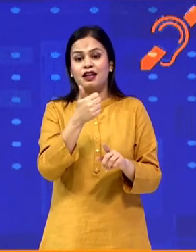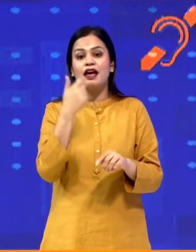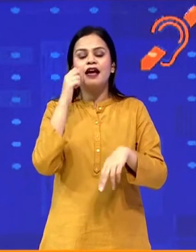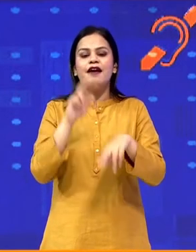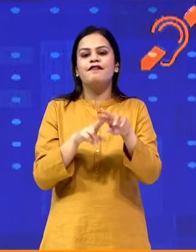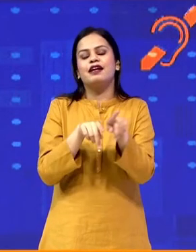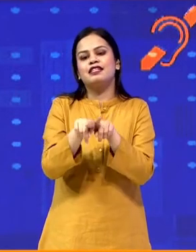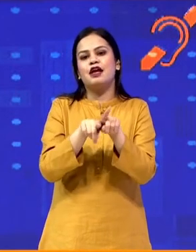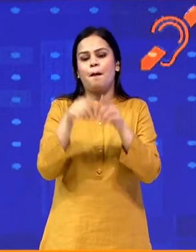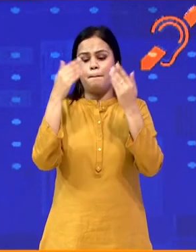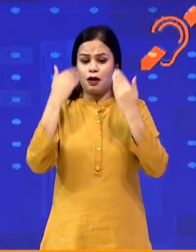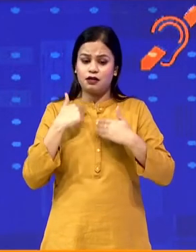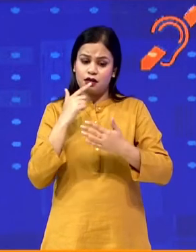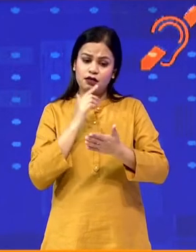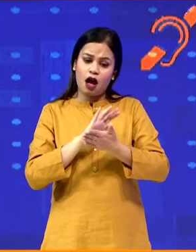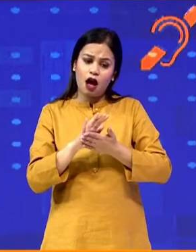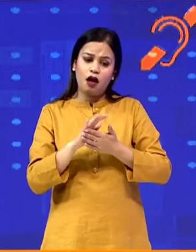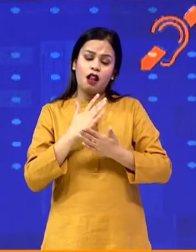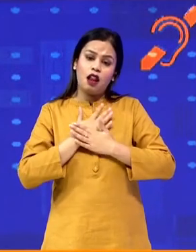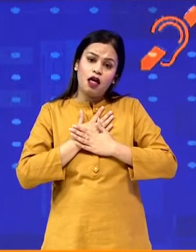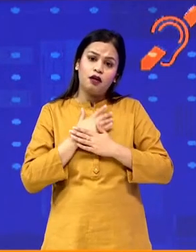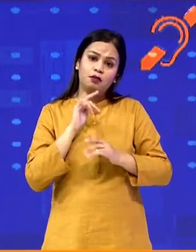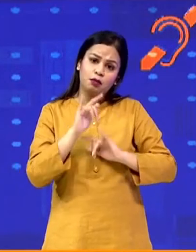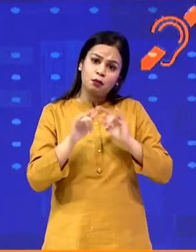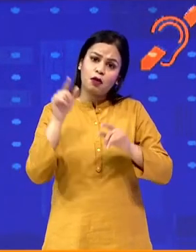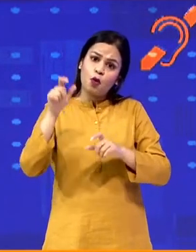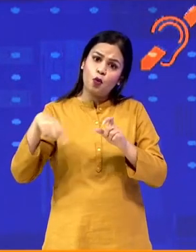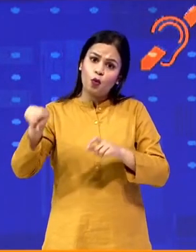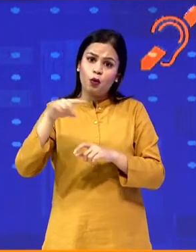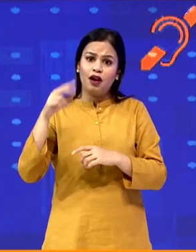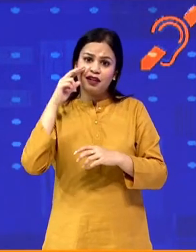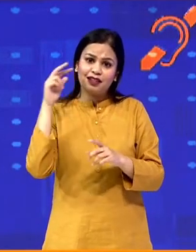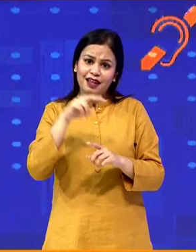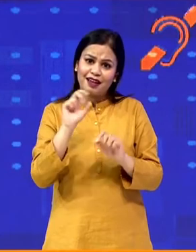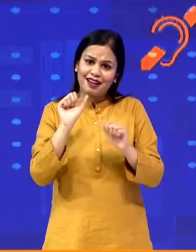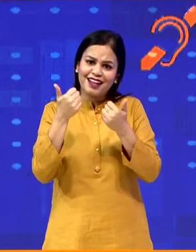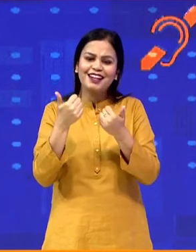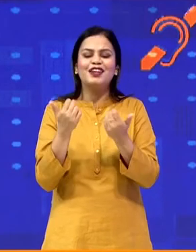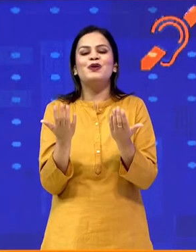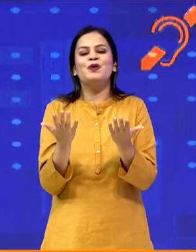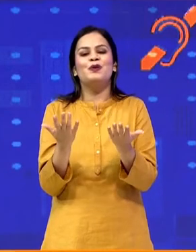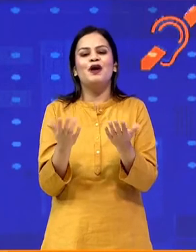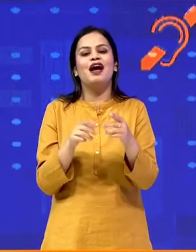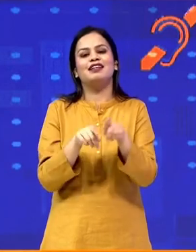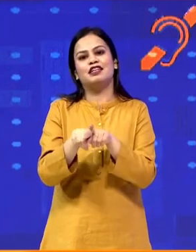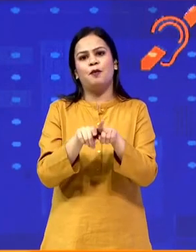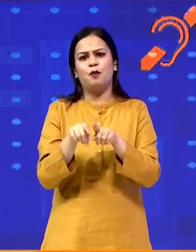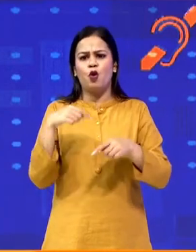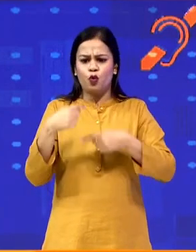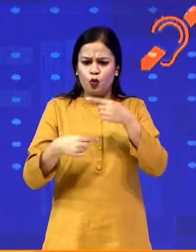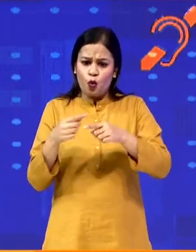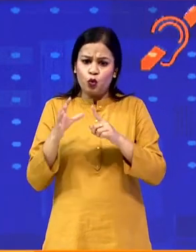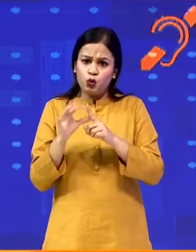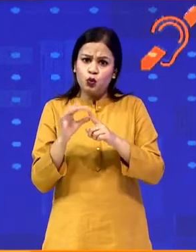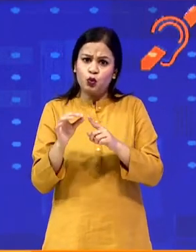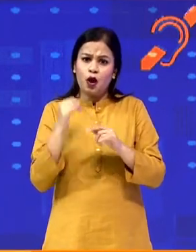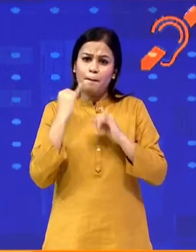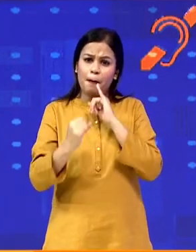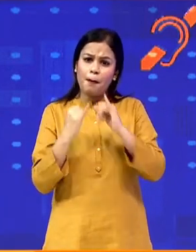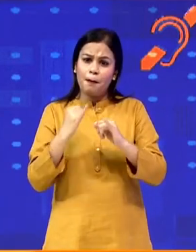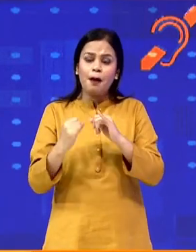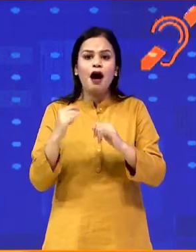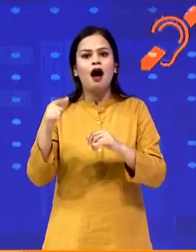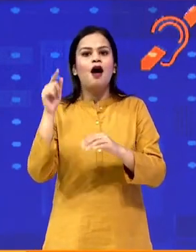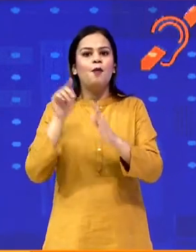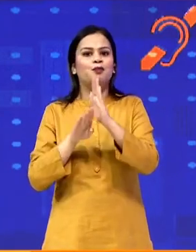की अब मैं यह सवाल पूछूंगा यह जवाब दूंगा वह नहीं चले गए एक दो दफा चला वो अब रोज रोज तो नहीं चलेगा रोज